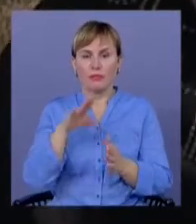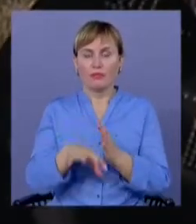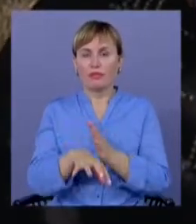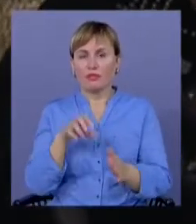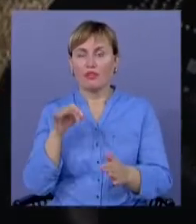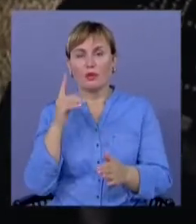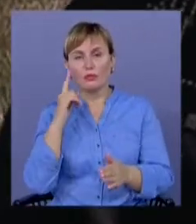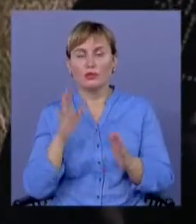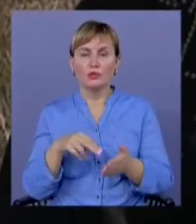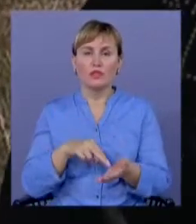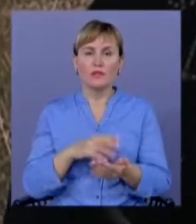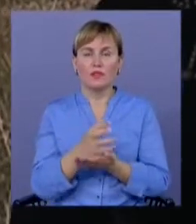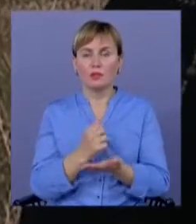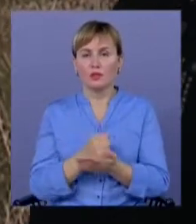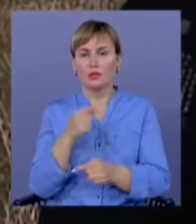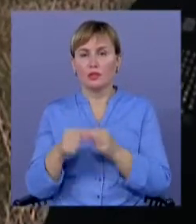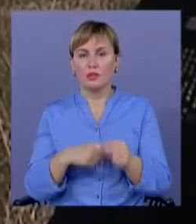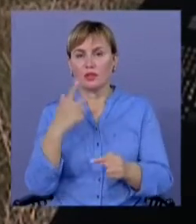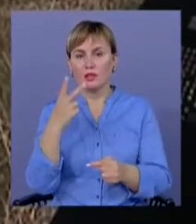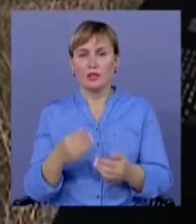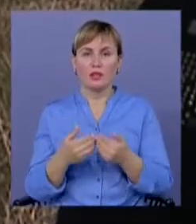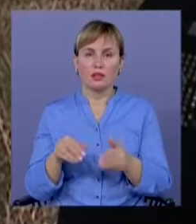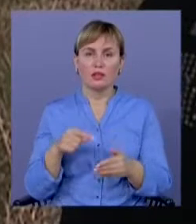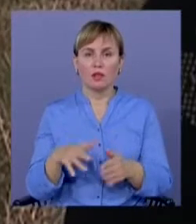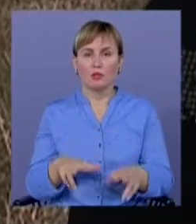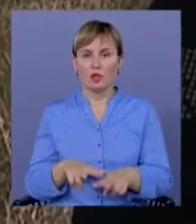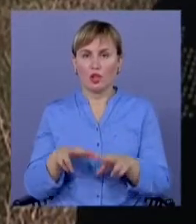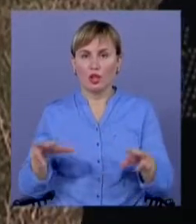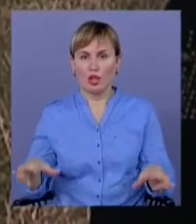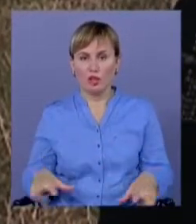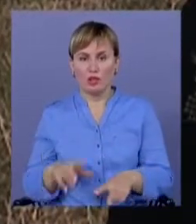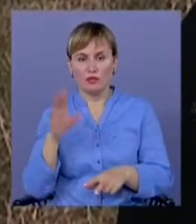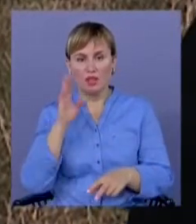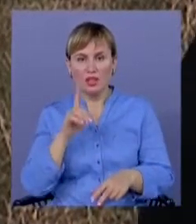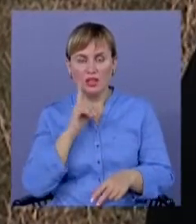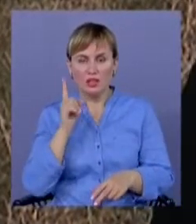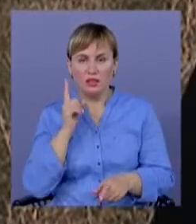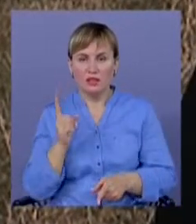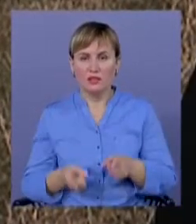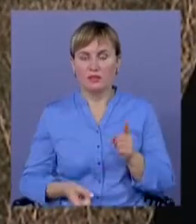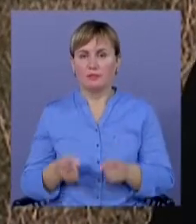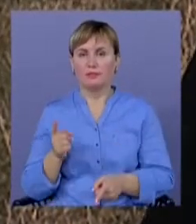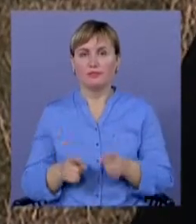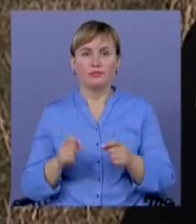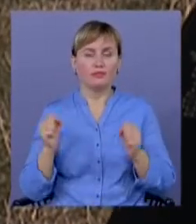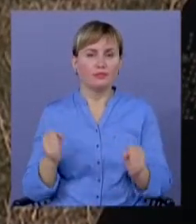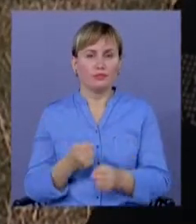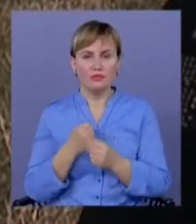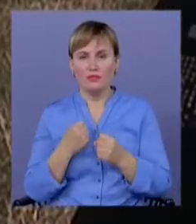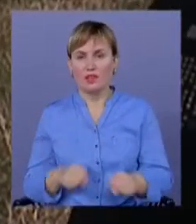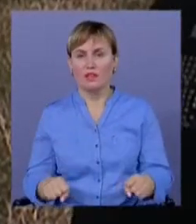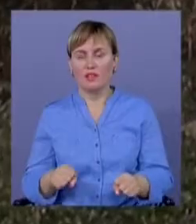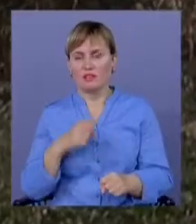пусть стоит в запасе. Через 3 дня открываешь, там уже лягушки плавают. Зеленая вода, действительно, вот невозможно его